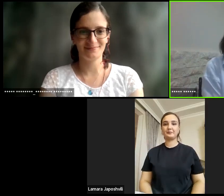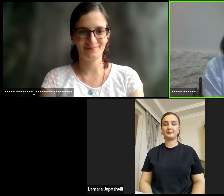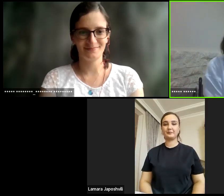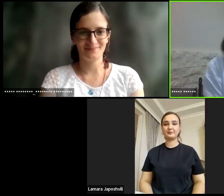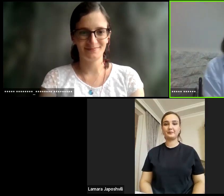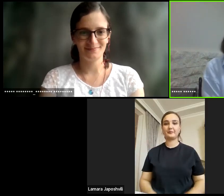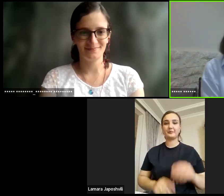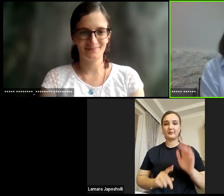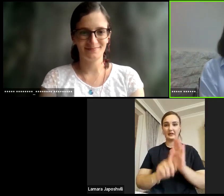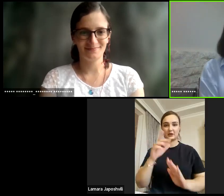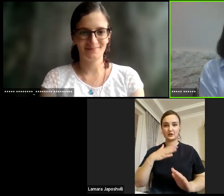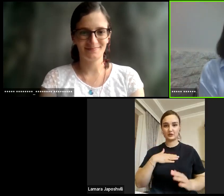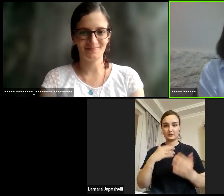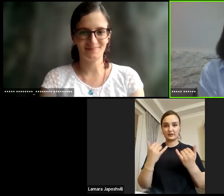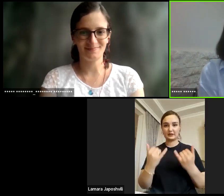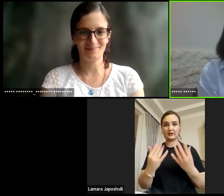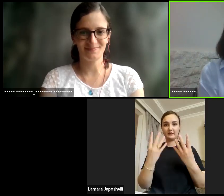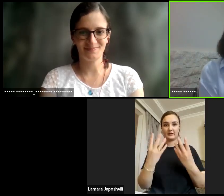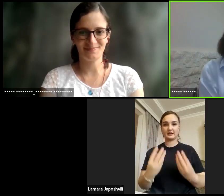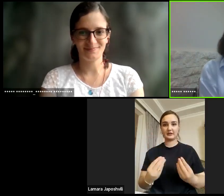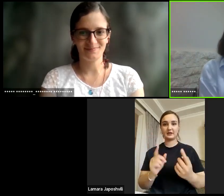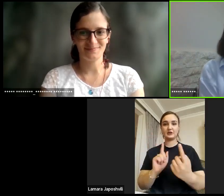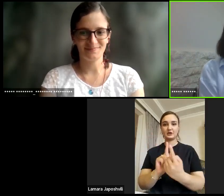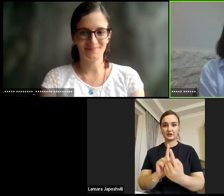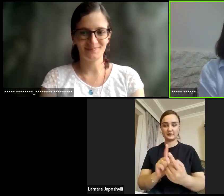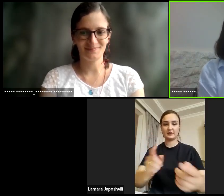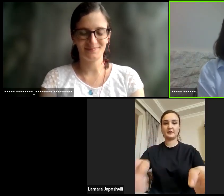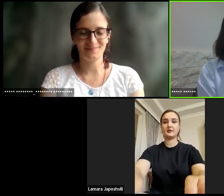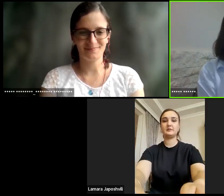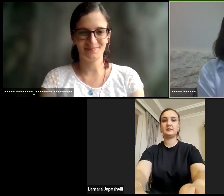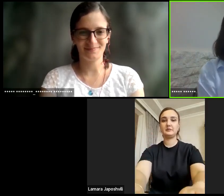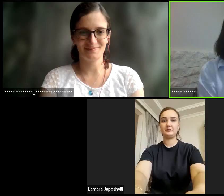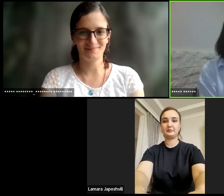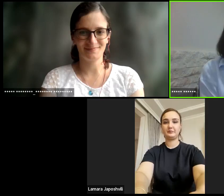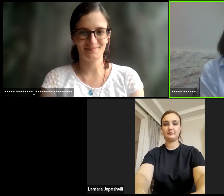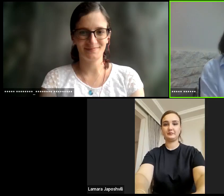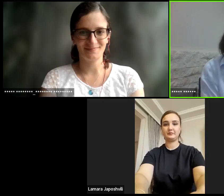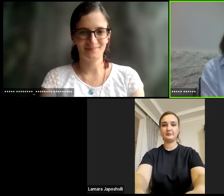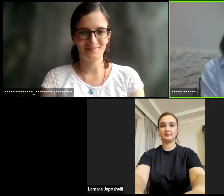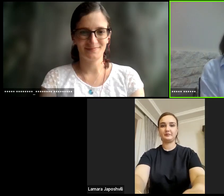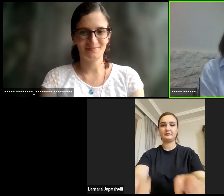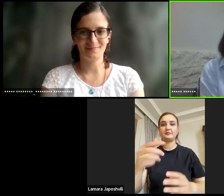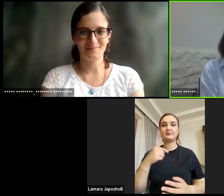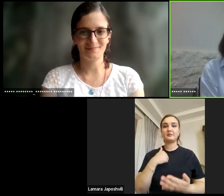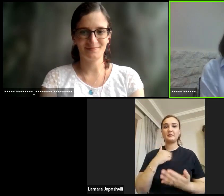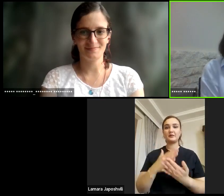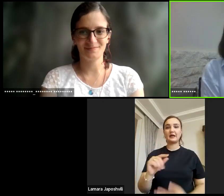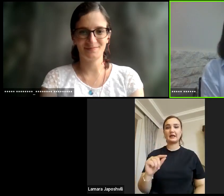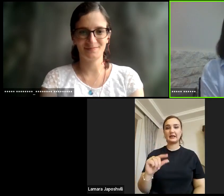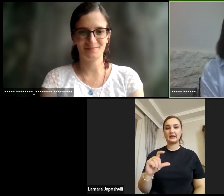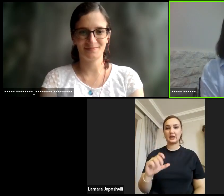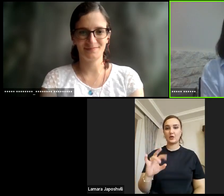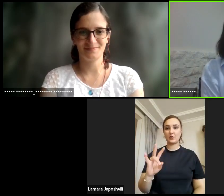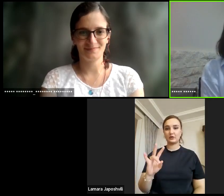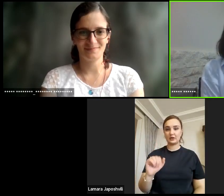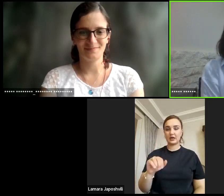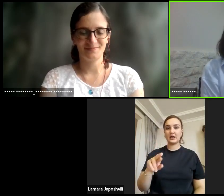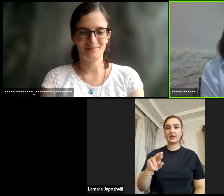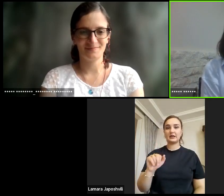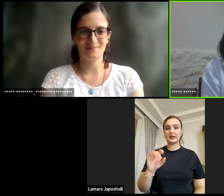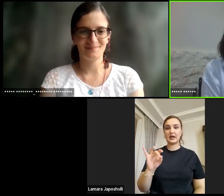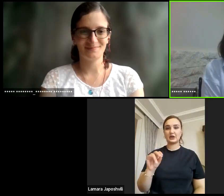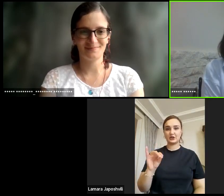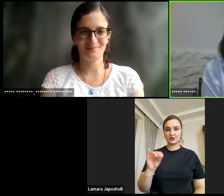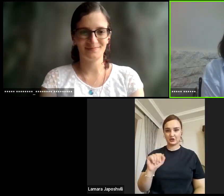დაიწყო ჩვენი დღევანდელი შეხვედრა. მე ვარ თეონა დარჩია, ოკუპაციური თერაპევტი.